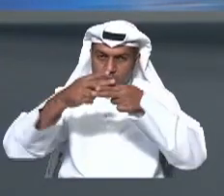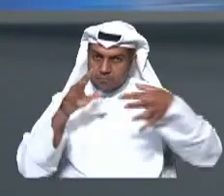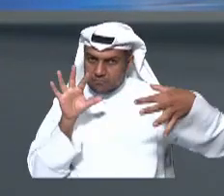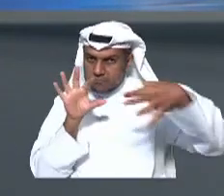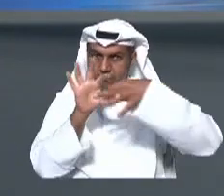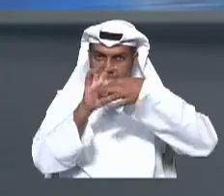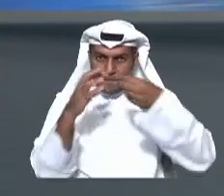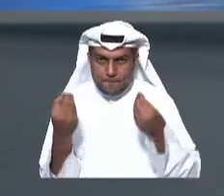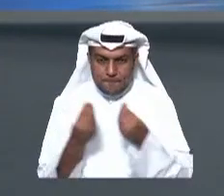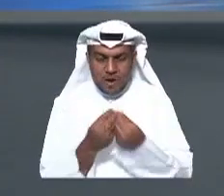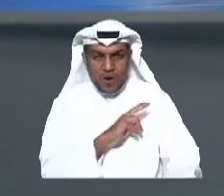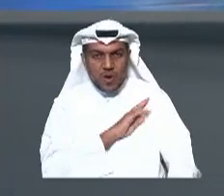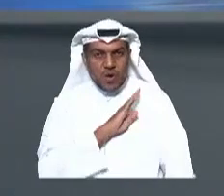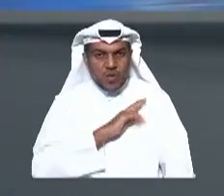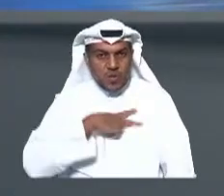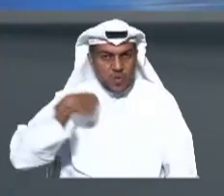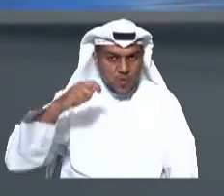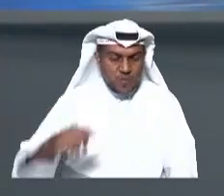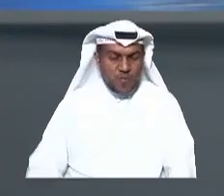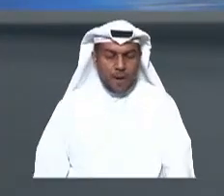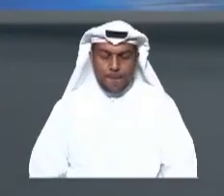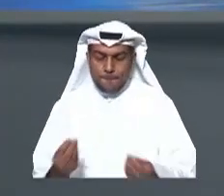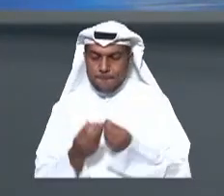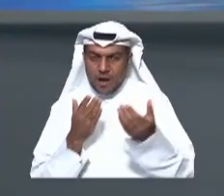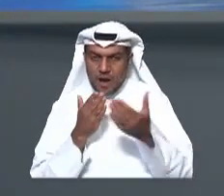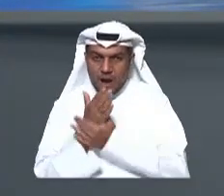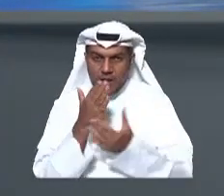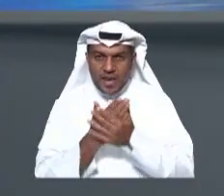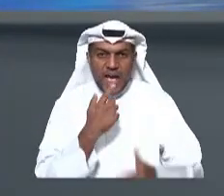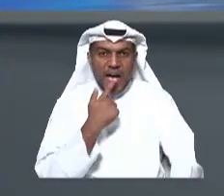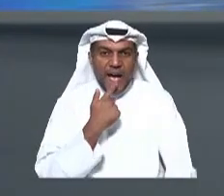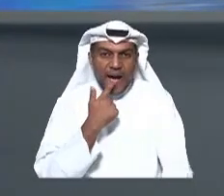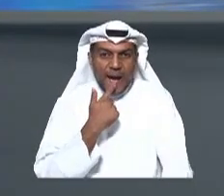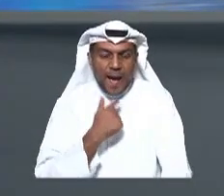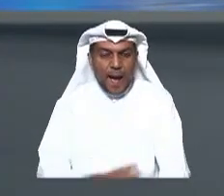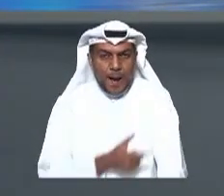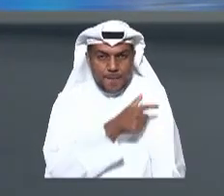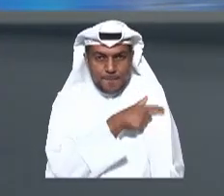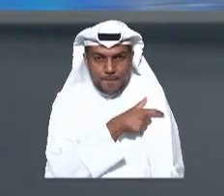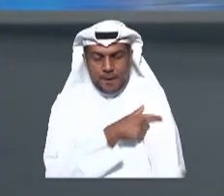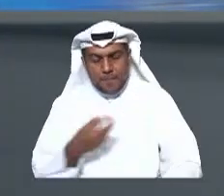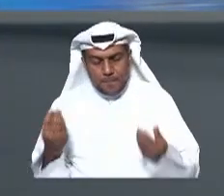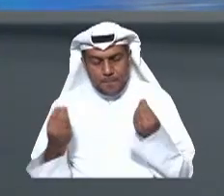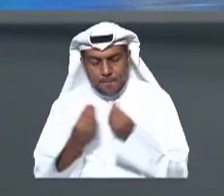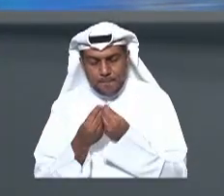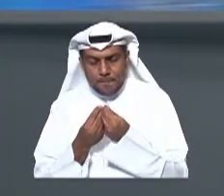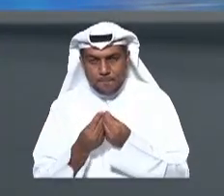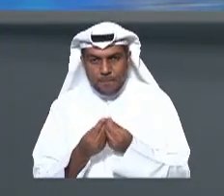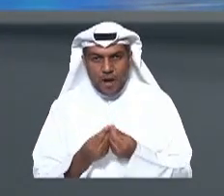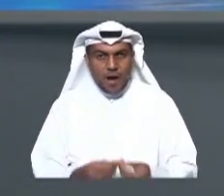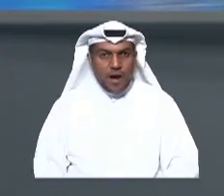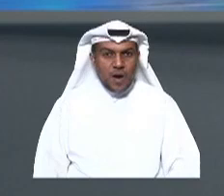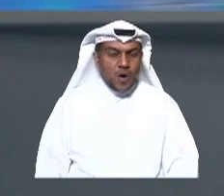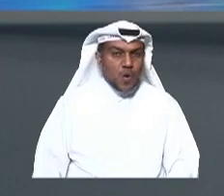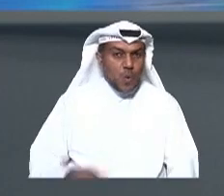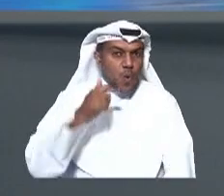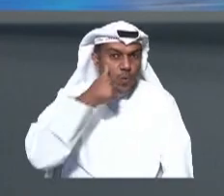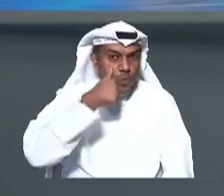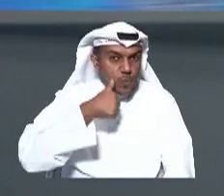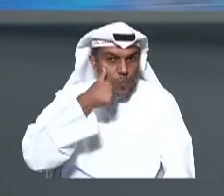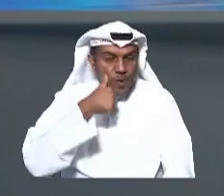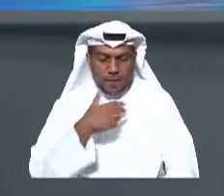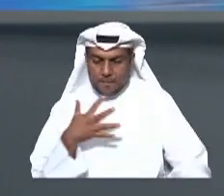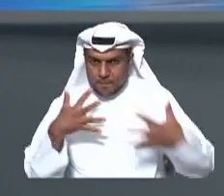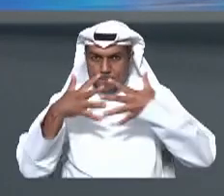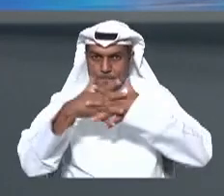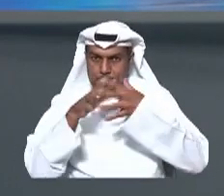بين وزارتي الدفاع والخارجية والهلال الأحمر الكويتي مع سفارة دولة الكويت في الخرطوم، بعد أن تسببت السيول